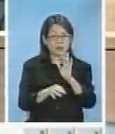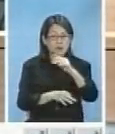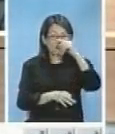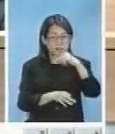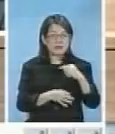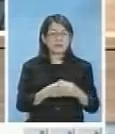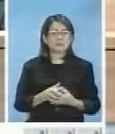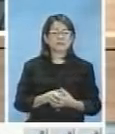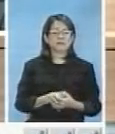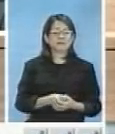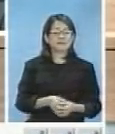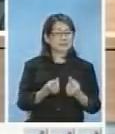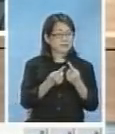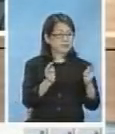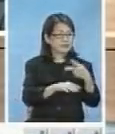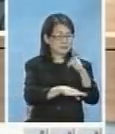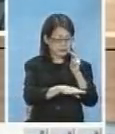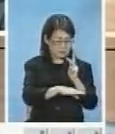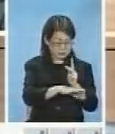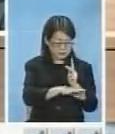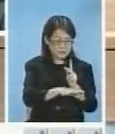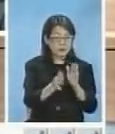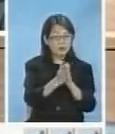ห่งหนึ่งแต่ท่านประธานท่านก